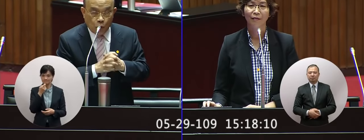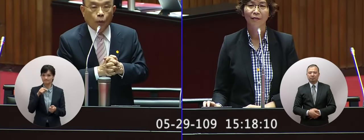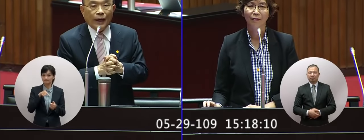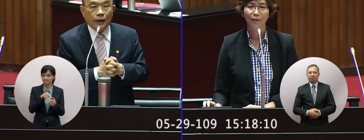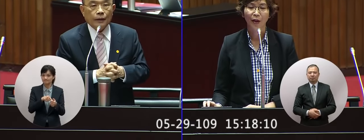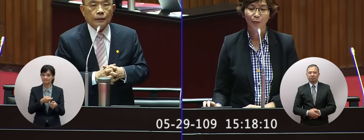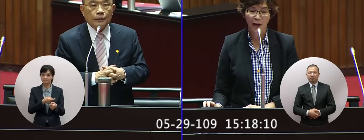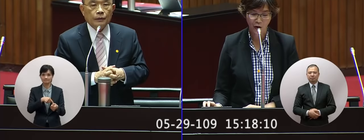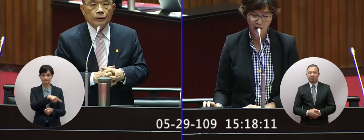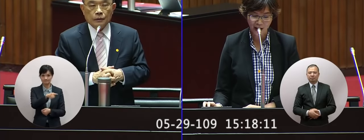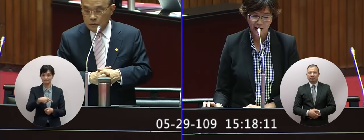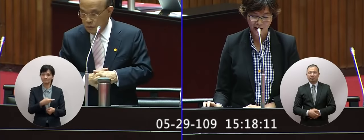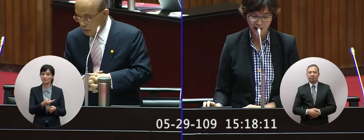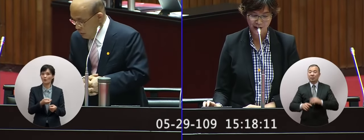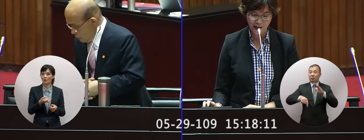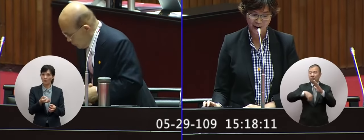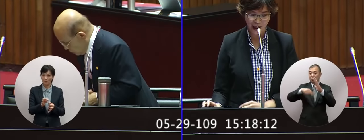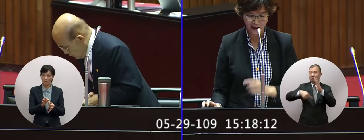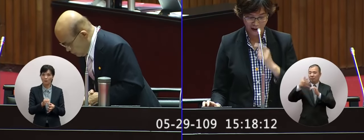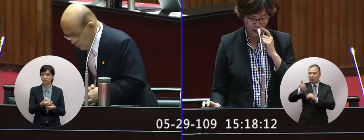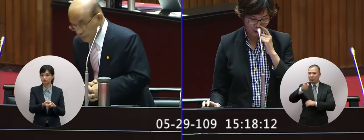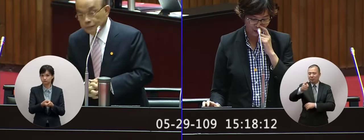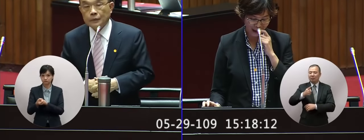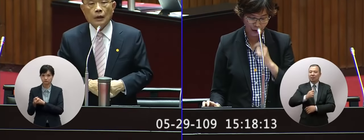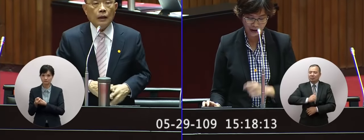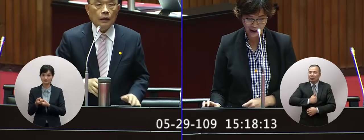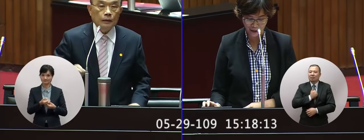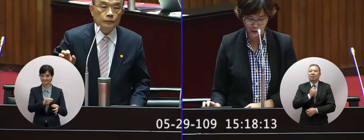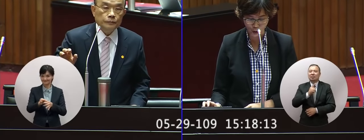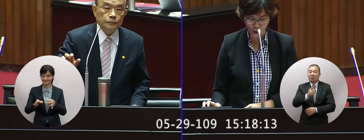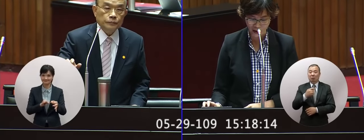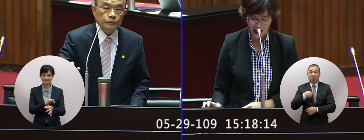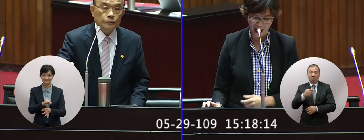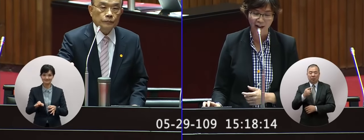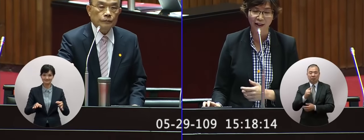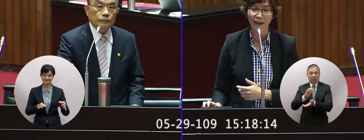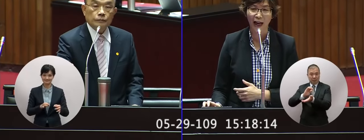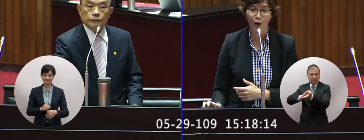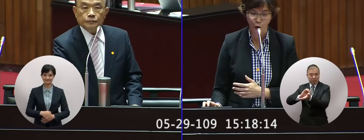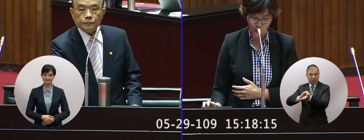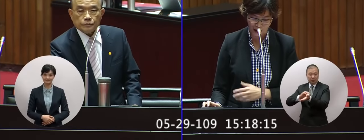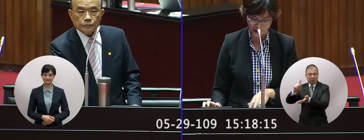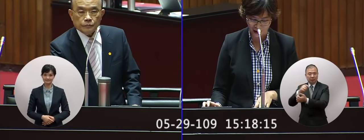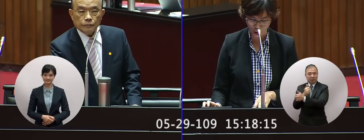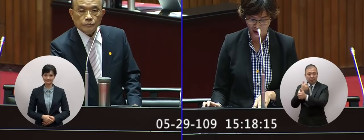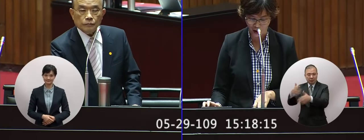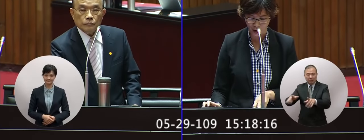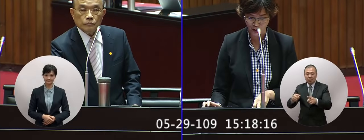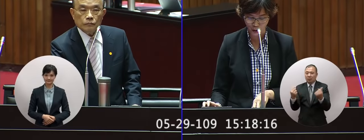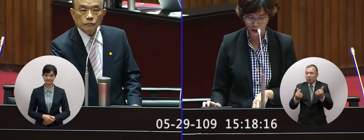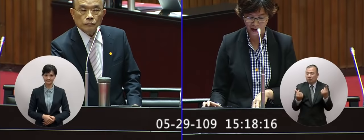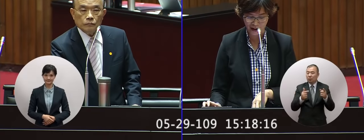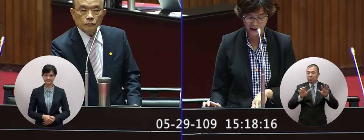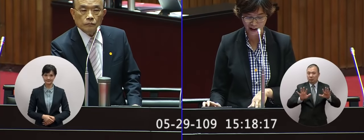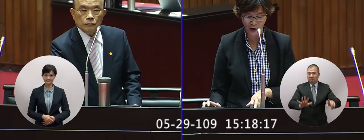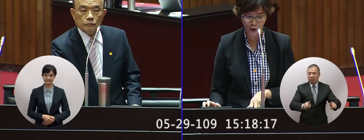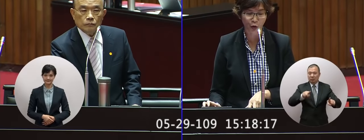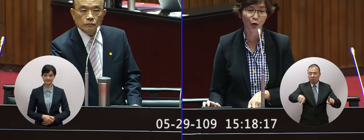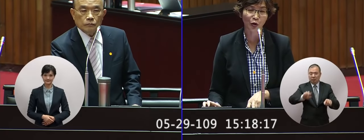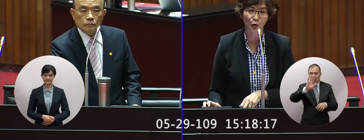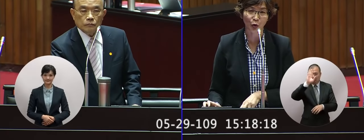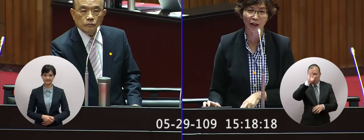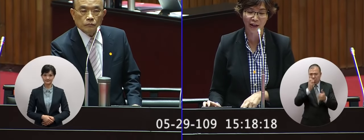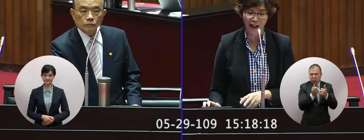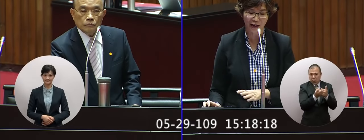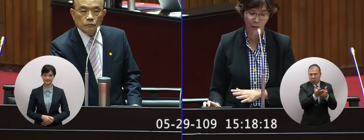的作为。 院长，这个其实是这样子，我们在医学上面，如果他还是在流血的阶段，所以呢，你这时候